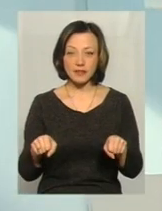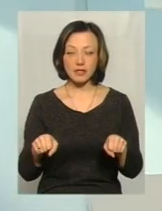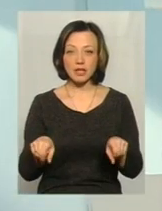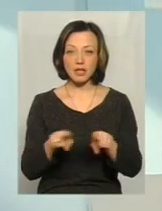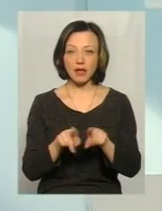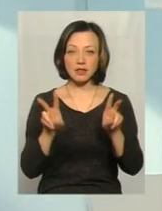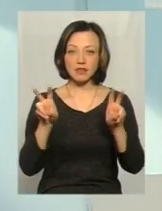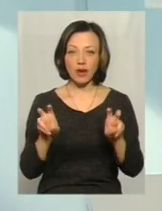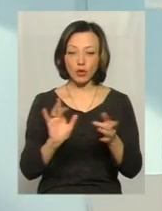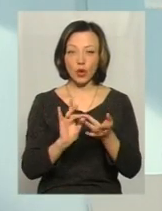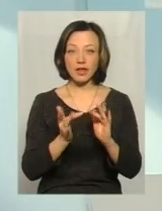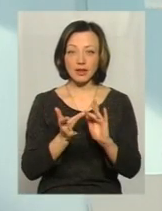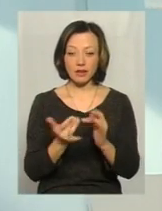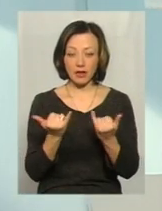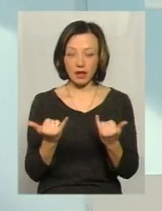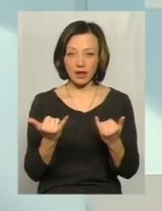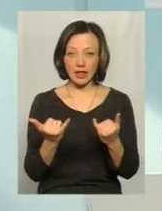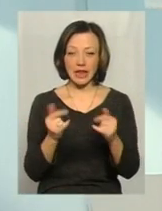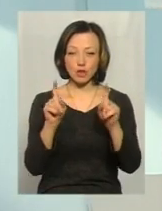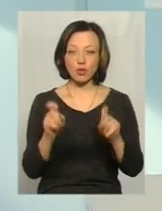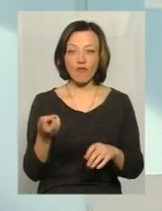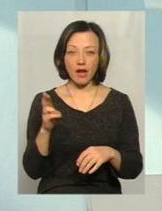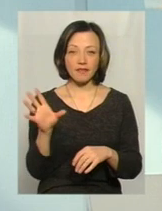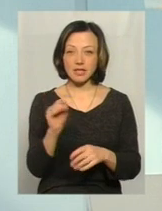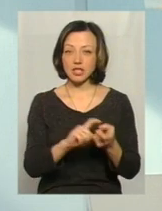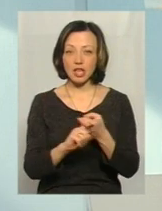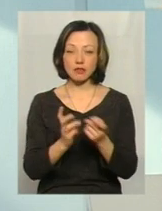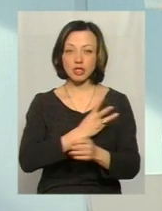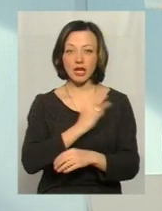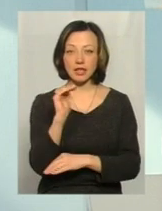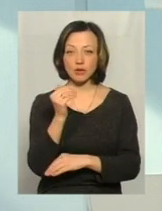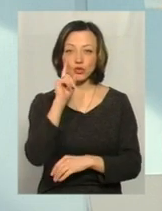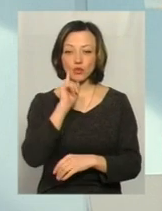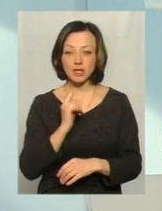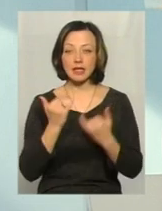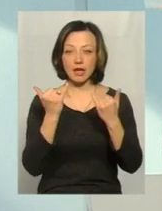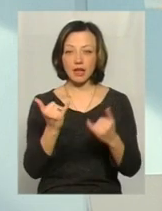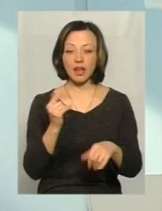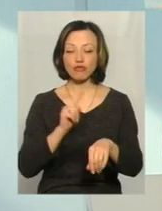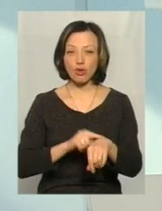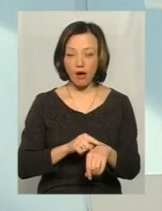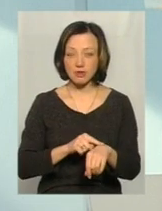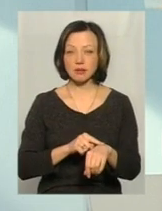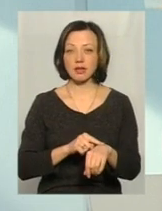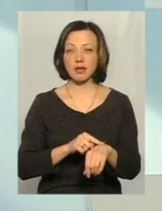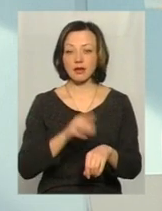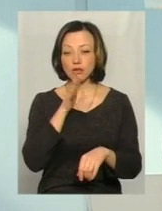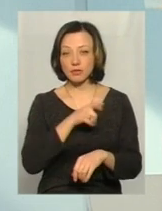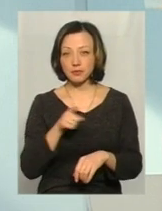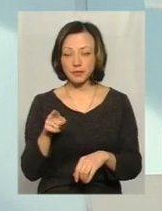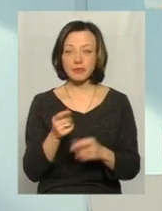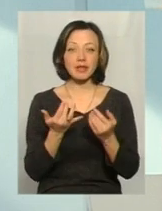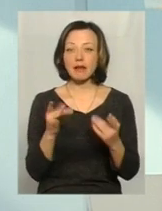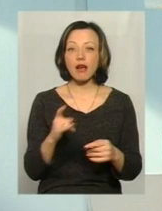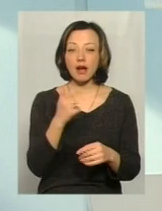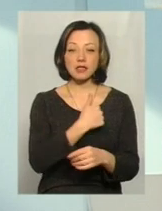званого онлайн-тестування. Все залежить від бажання дитини. Зручний для неї час, стільки разів,